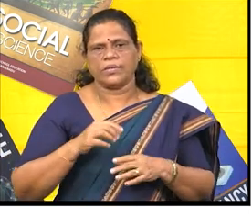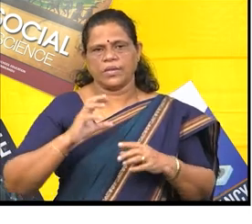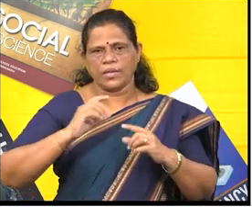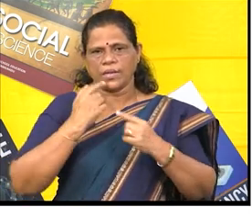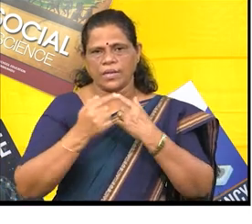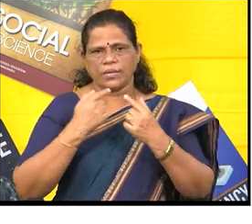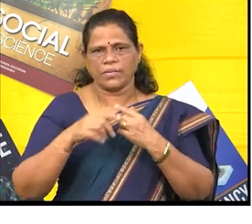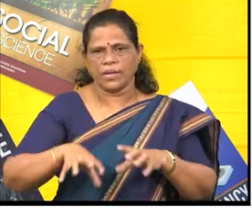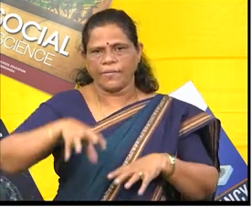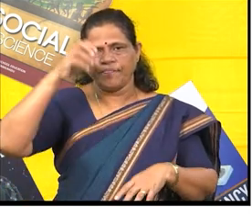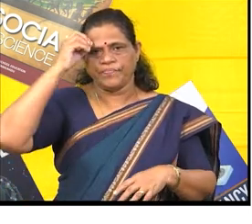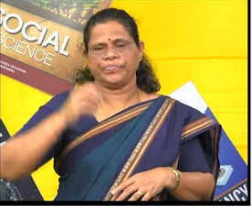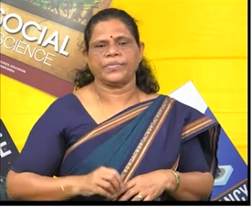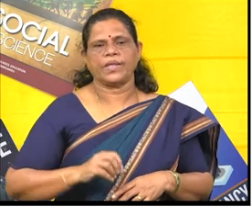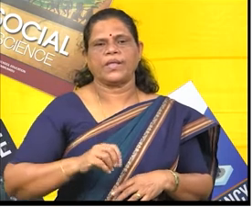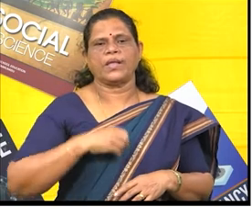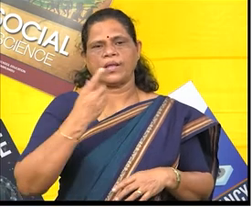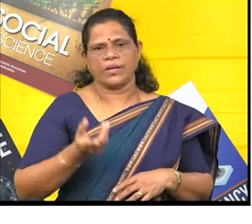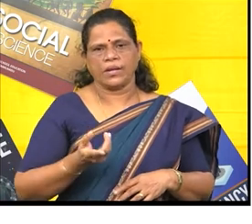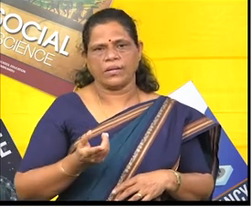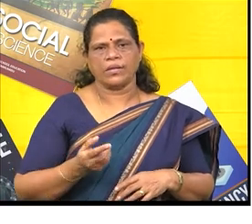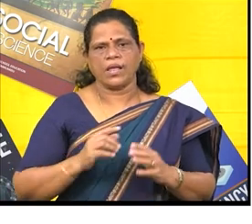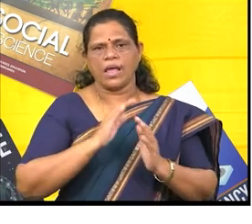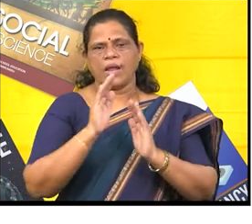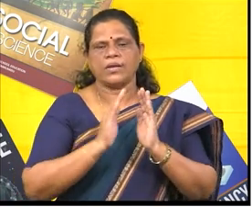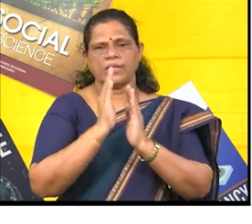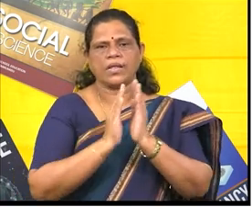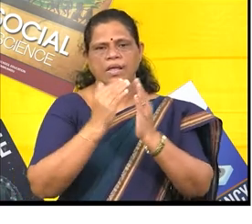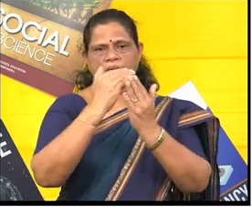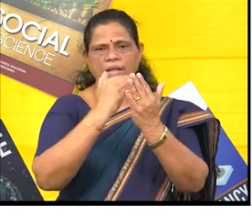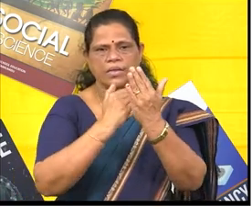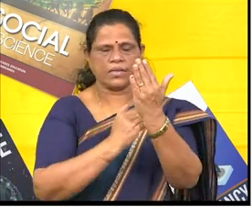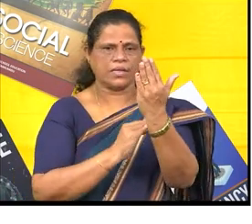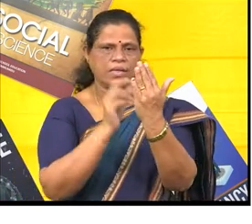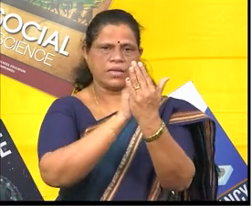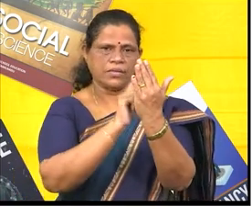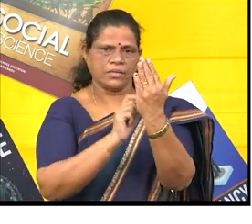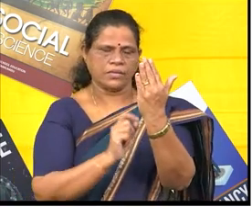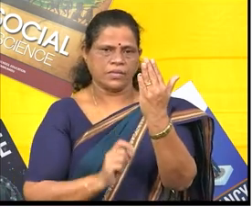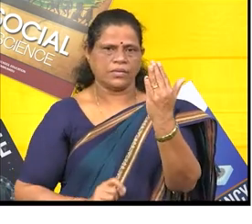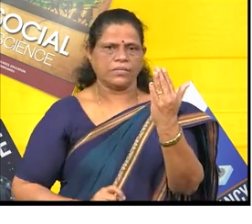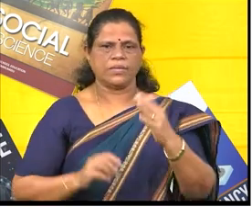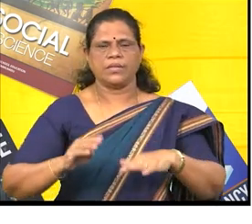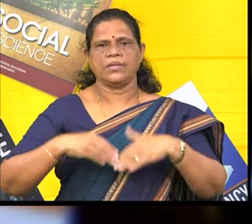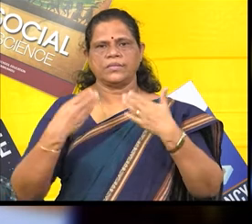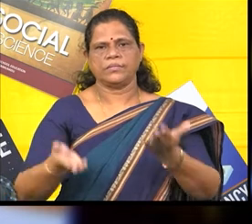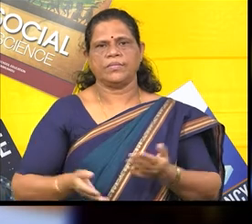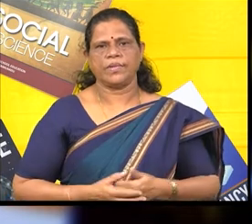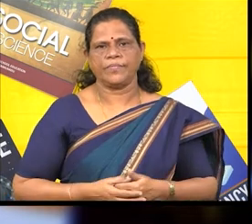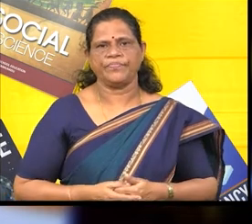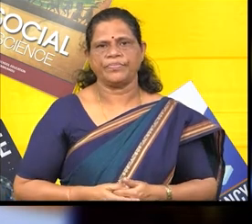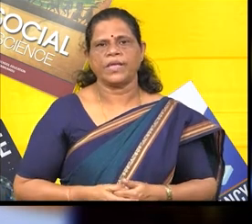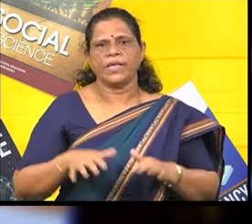நம்ம கலந்துரையாடல் செய்து கண்டுபிடிப்பாங்க. அடுத்து கண்டுபிடிப்பினுடைய அறிக்கை தயார் செய்து அறிக்கையை சமர்ப்பிப்பார்கள். இதுதான்